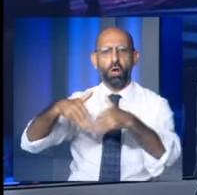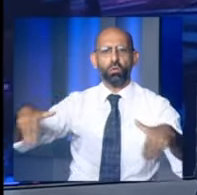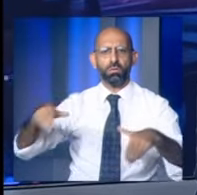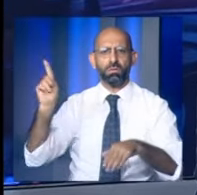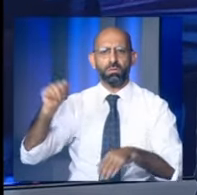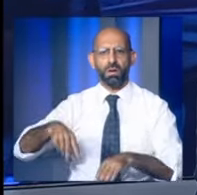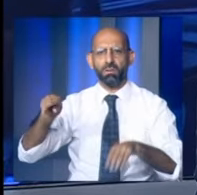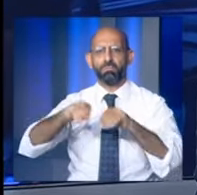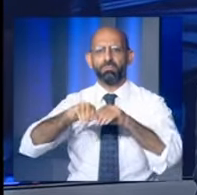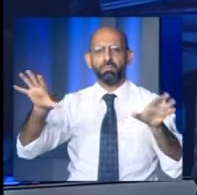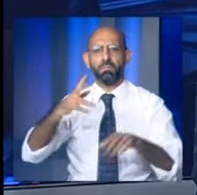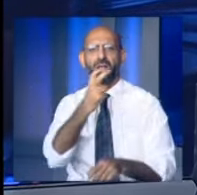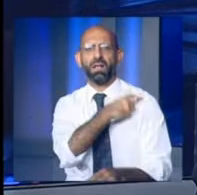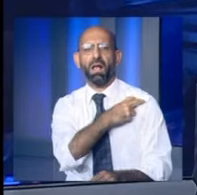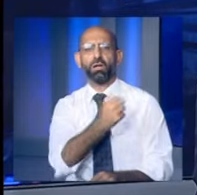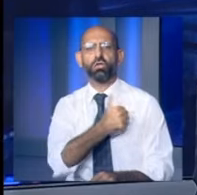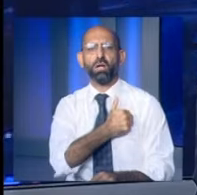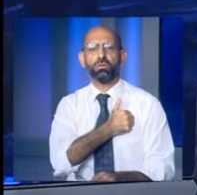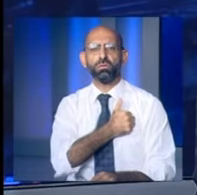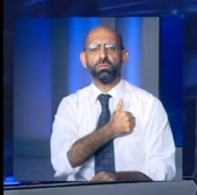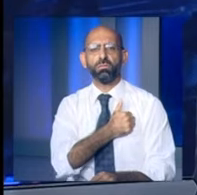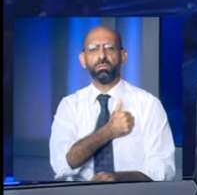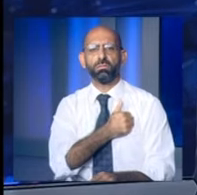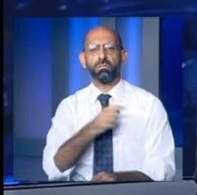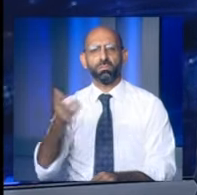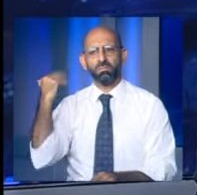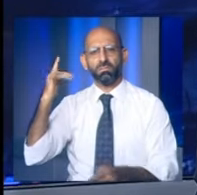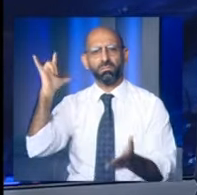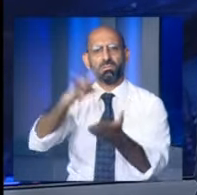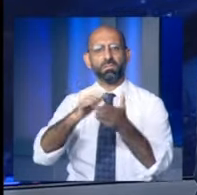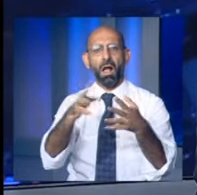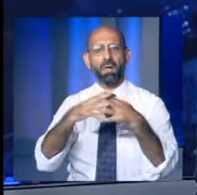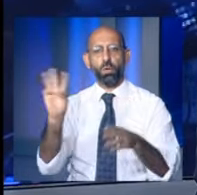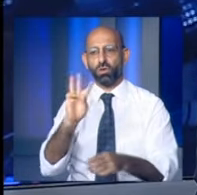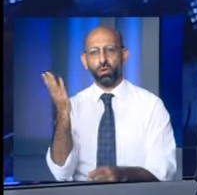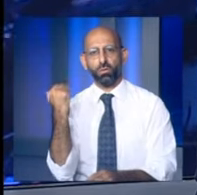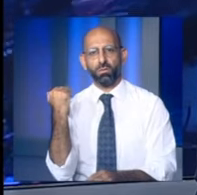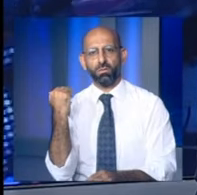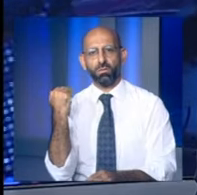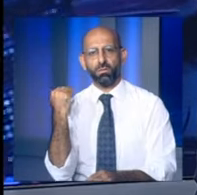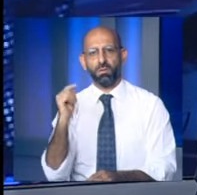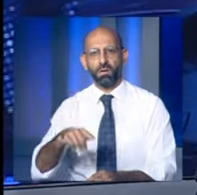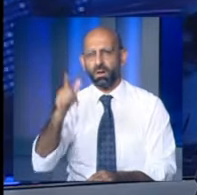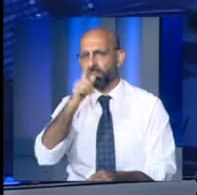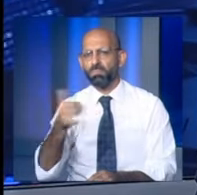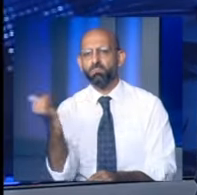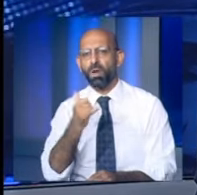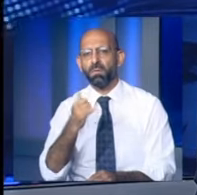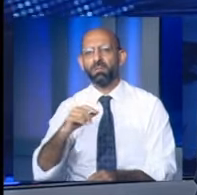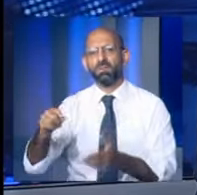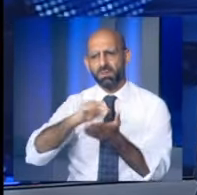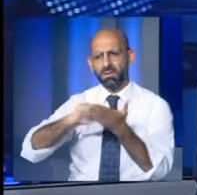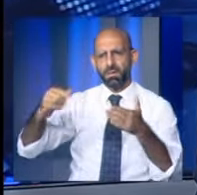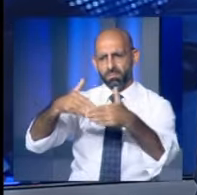هذه المرحلة في الجنوب والحدود. تم اليوم نشر بعض مما عرضه قائد الجيش خلال زيارته واشنطن بحزيران